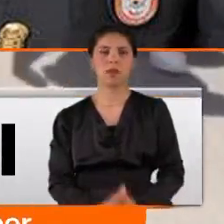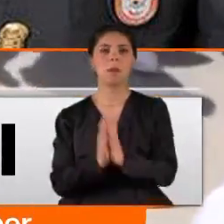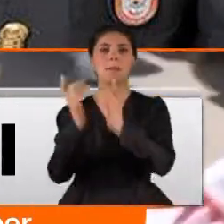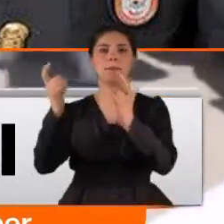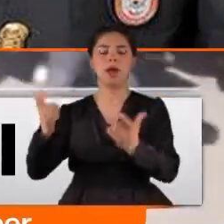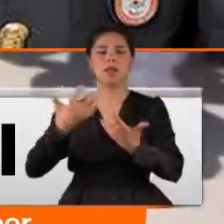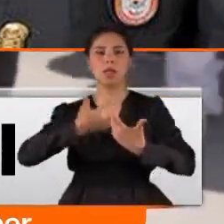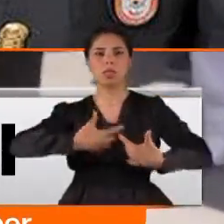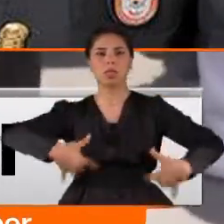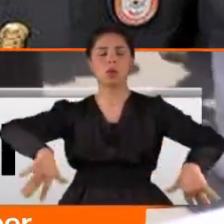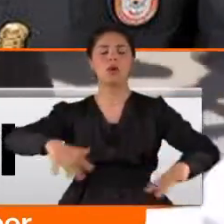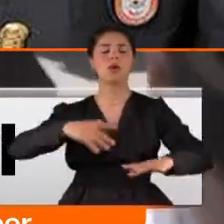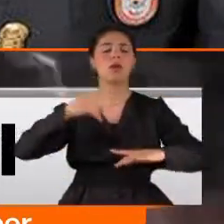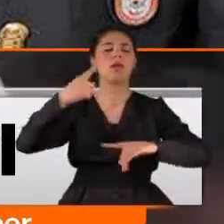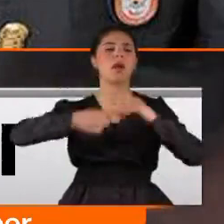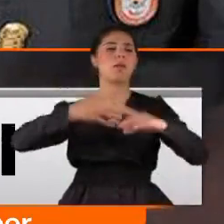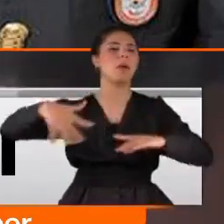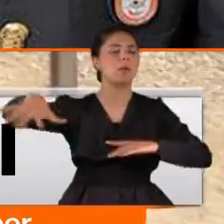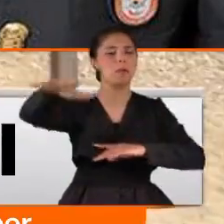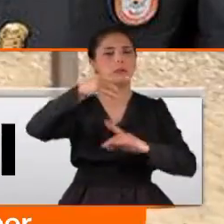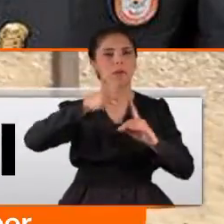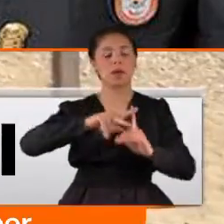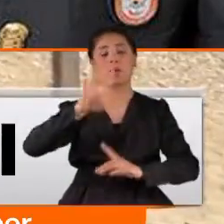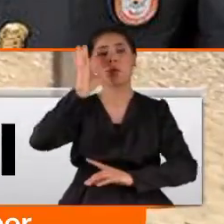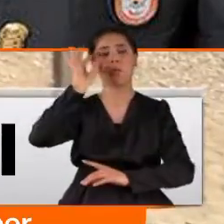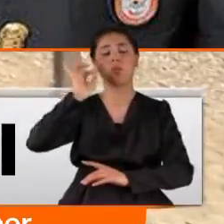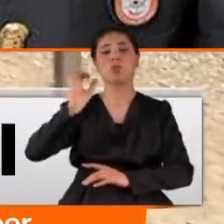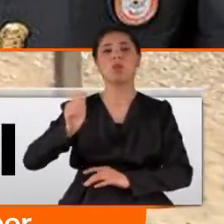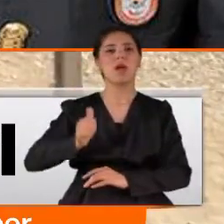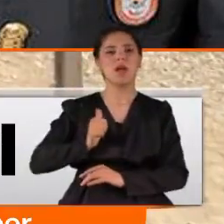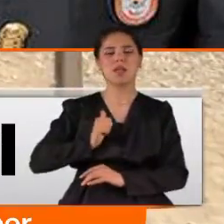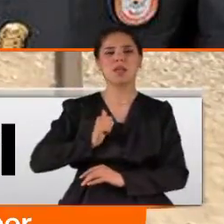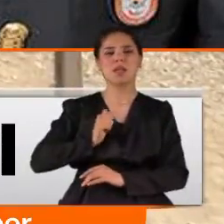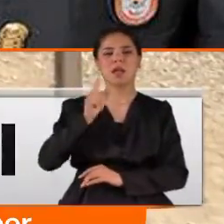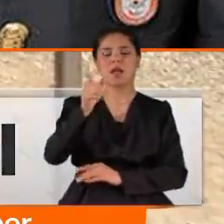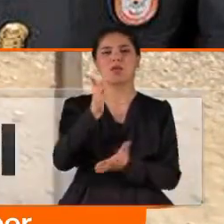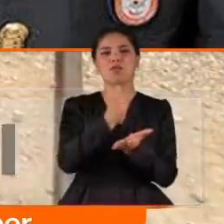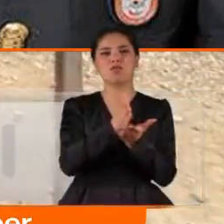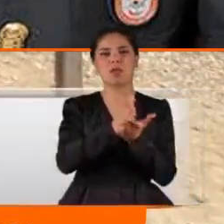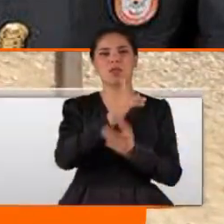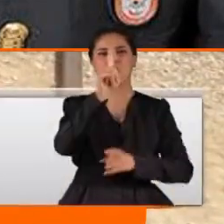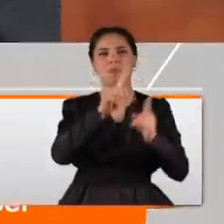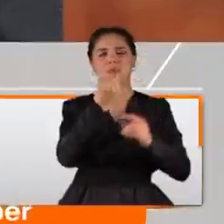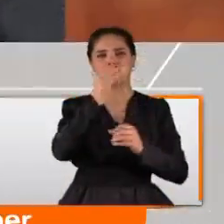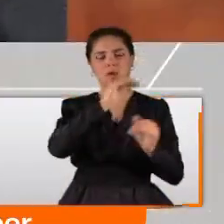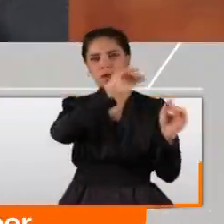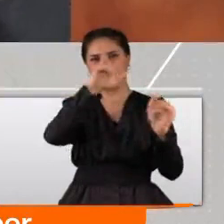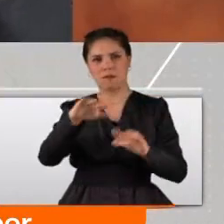Mersin'deki törene binlerce hemşerisi katıldı. Şehit uzman çavuşun eşi cenazeye gönderilen bazı çelenklerin kaldırılmasını